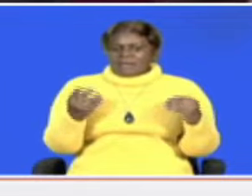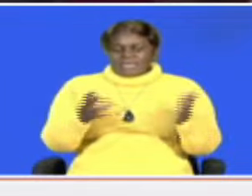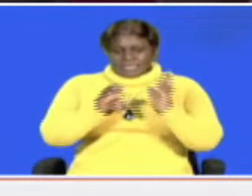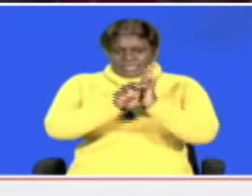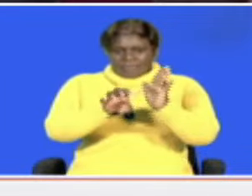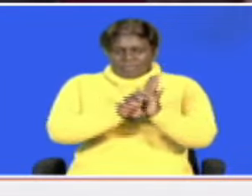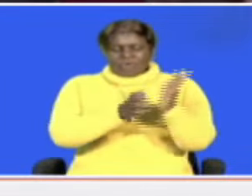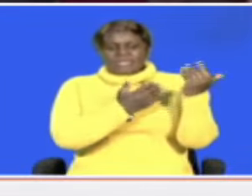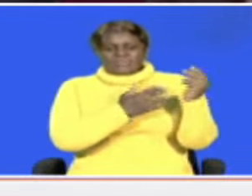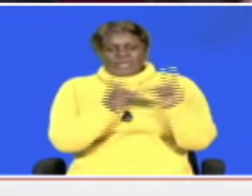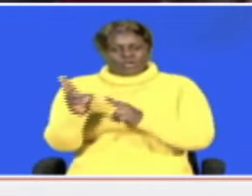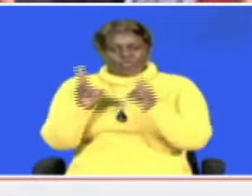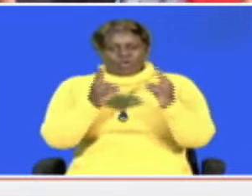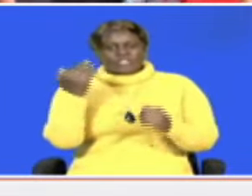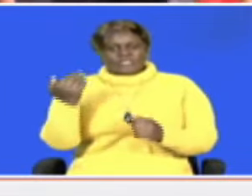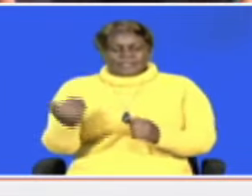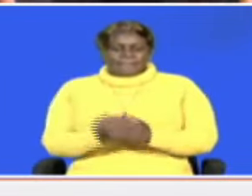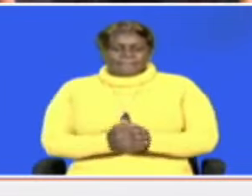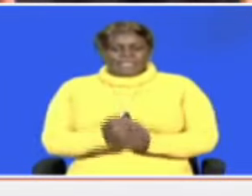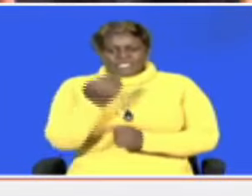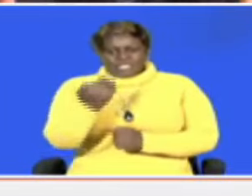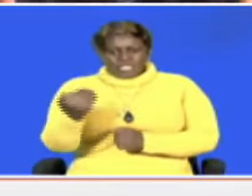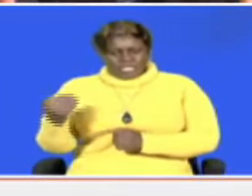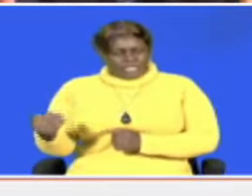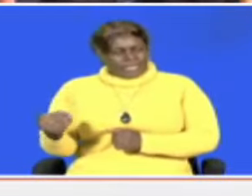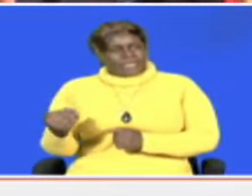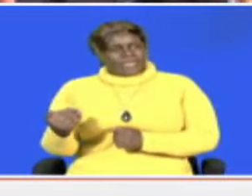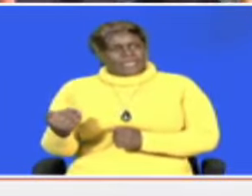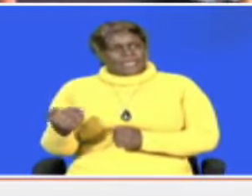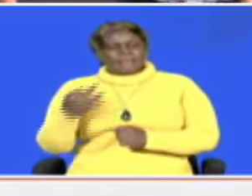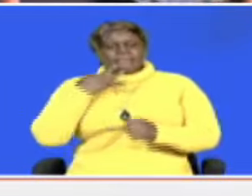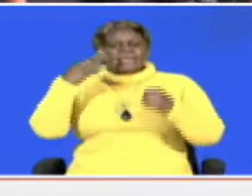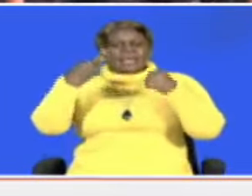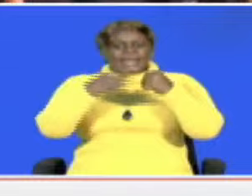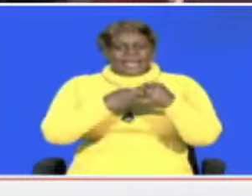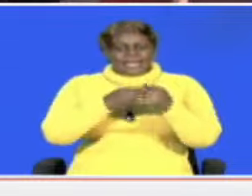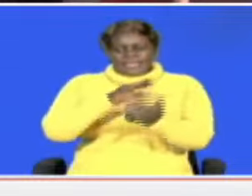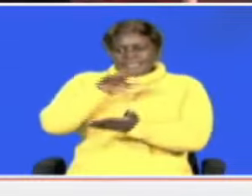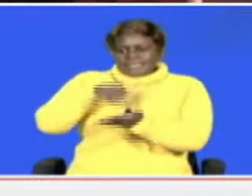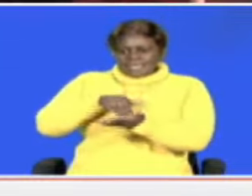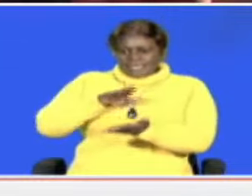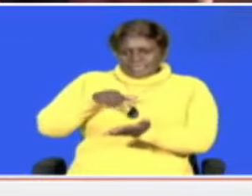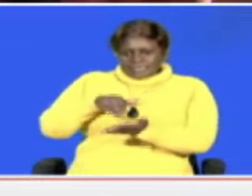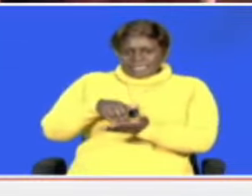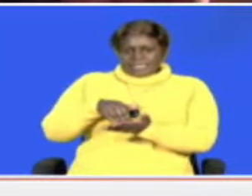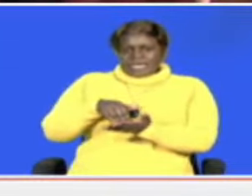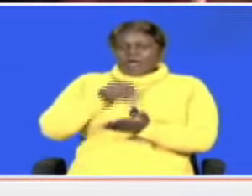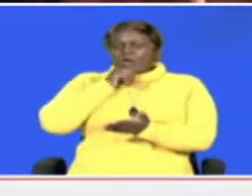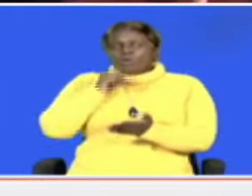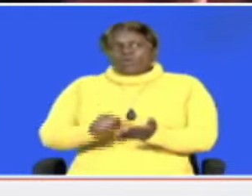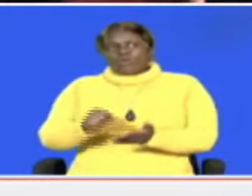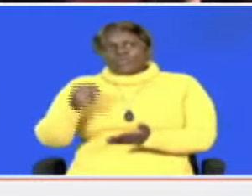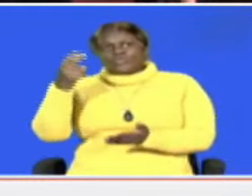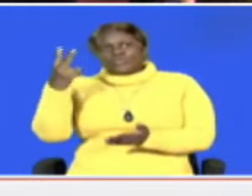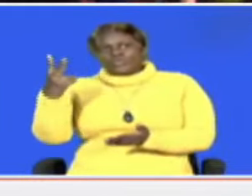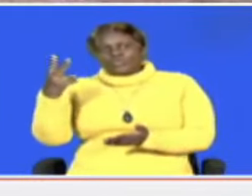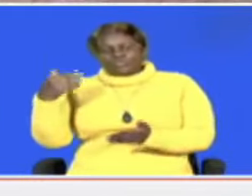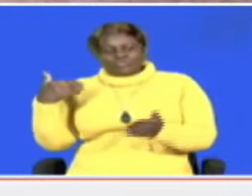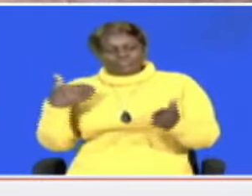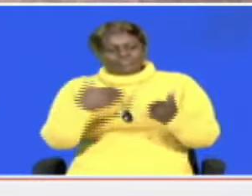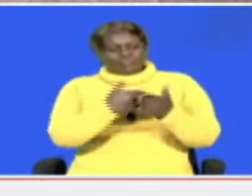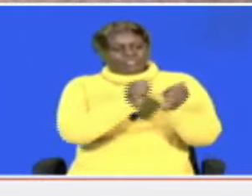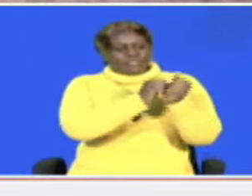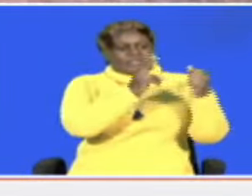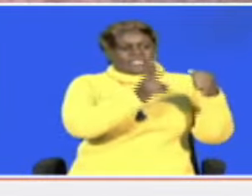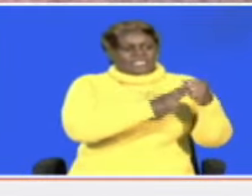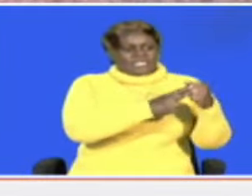you would expect a normal child to be. Kuna watoto takriban 800 katika kituo hiki, umri kati ya miaka 2 na 17.